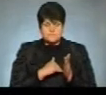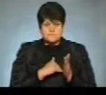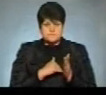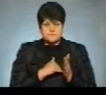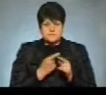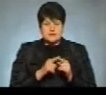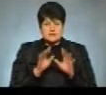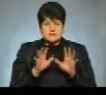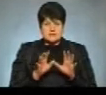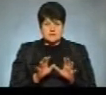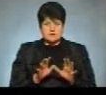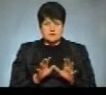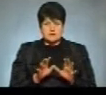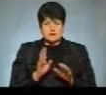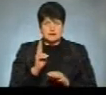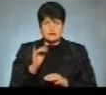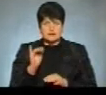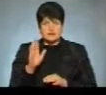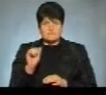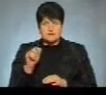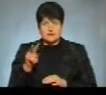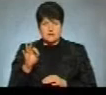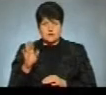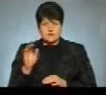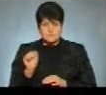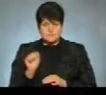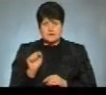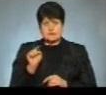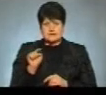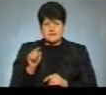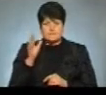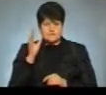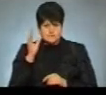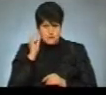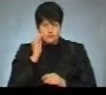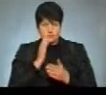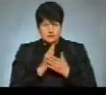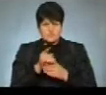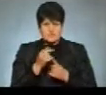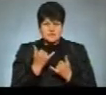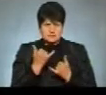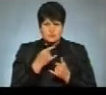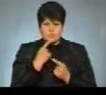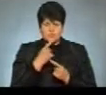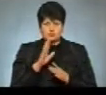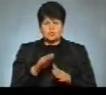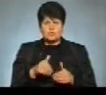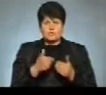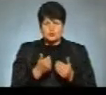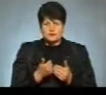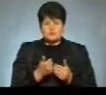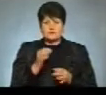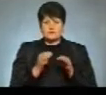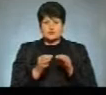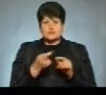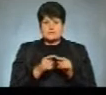скасував цей закон, так званий закон Ківалова-Колісніченка. Але він там врахував. От зараз вони погрожують, що будуть подавати Конституційний суд,